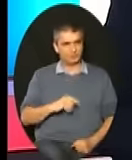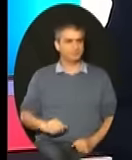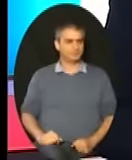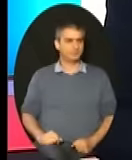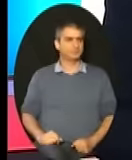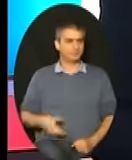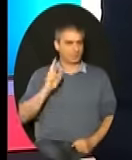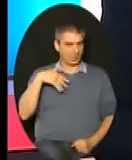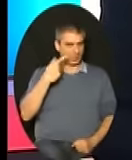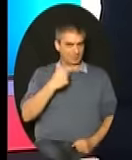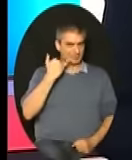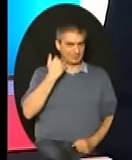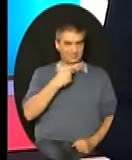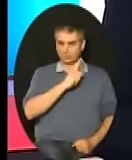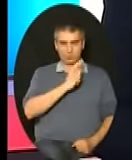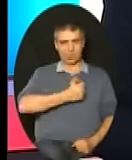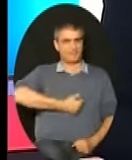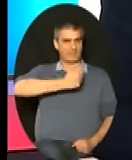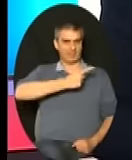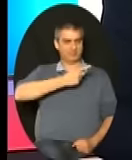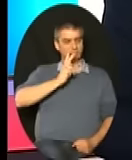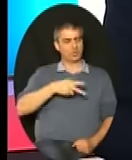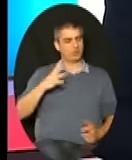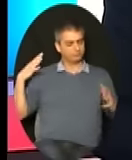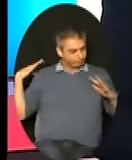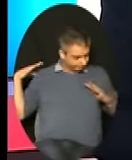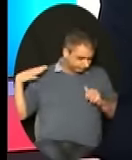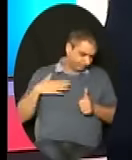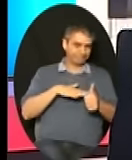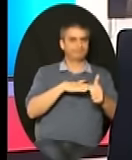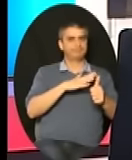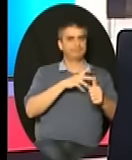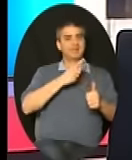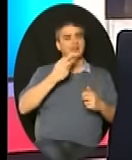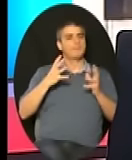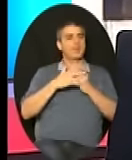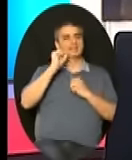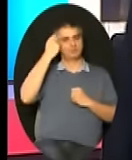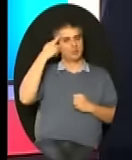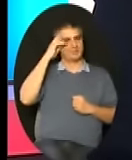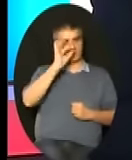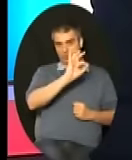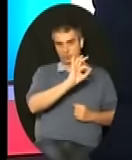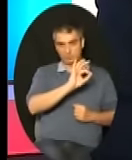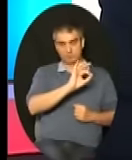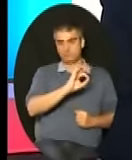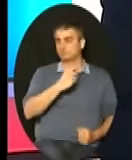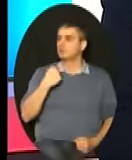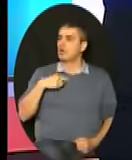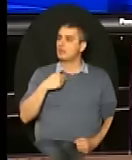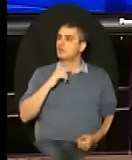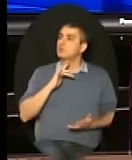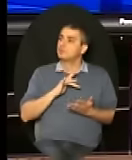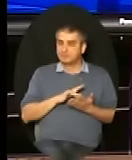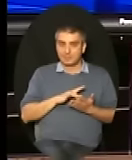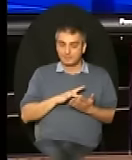להיות שיצחק הרצוג הוא לא המנהיג שיכול לסחוף אחריו את המחנה הציוני ואת הרעיונות האלה שאת מדברת בשמם? אנחנו